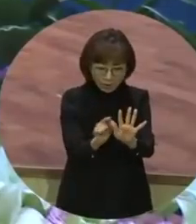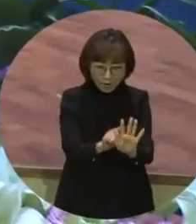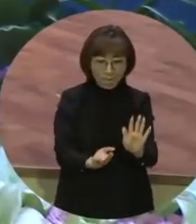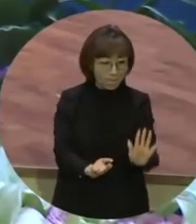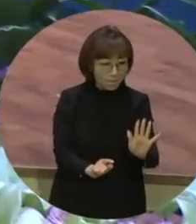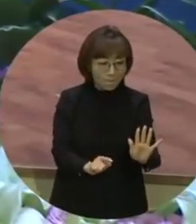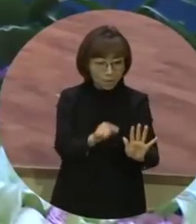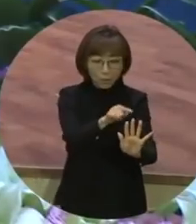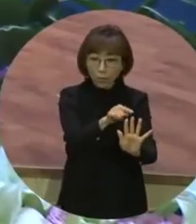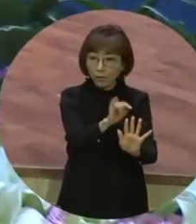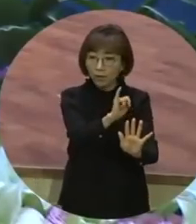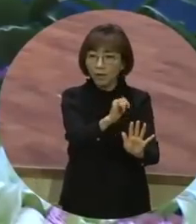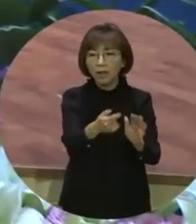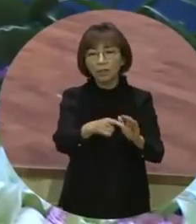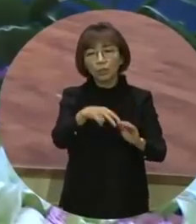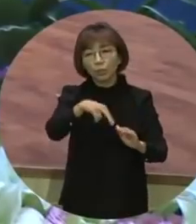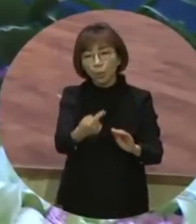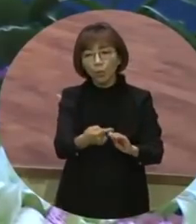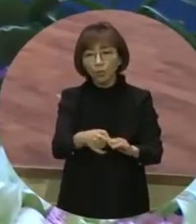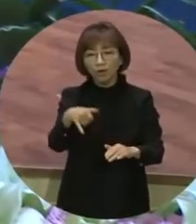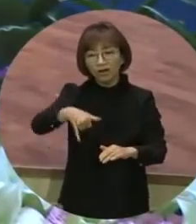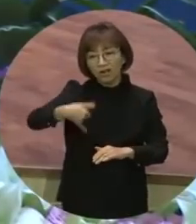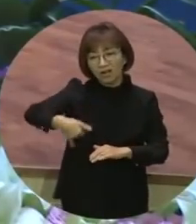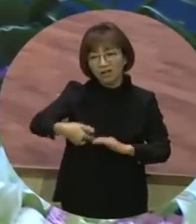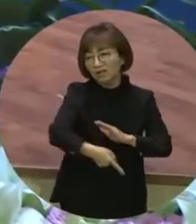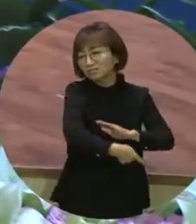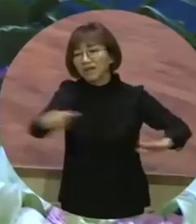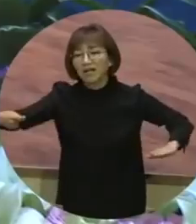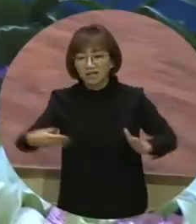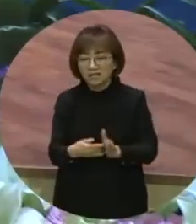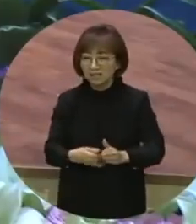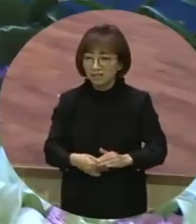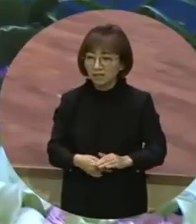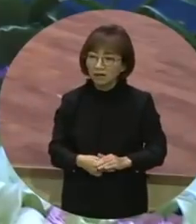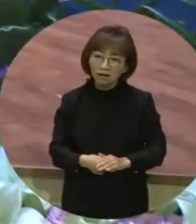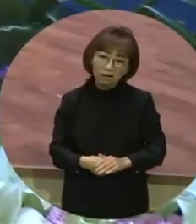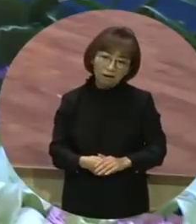뺏겠다니까. 숙달된 적으로부터